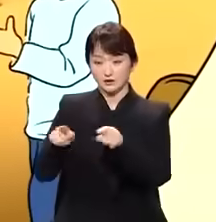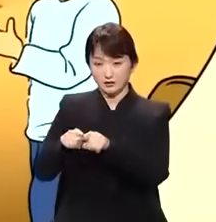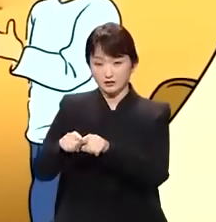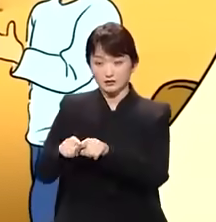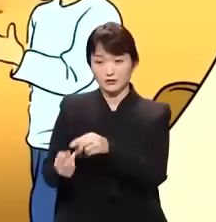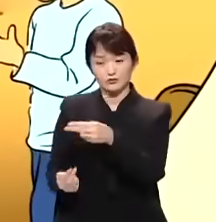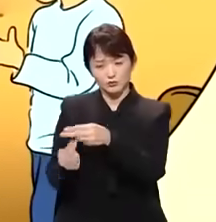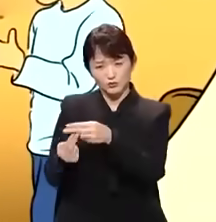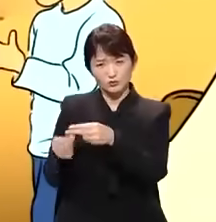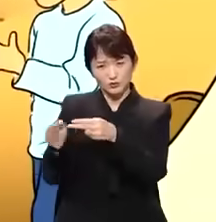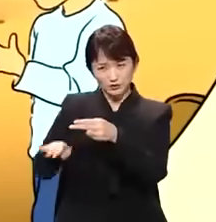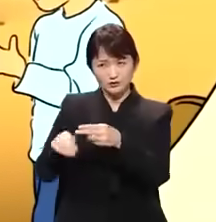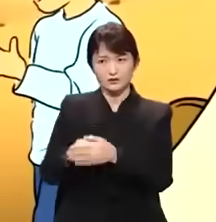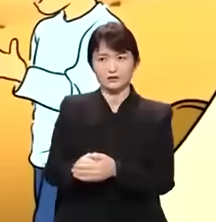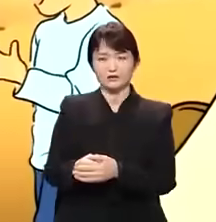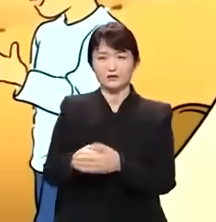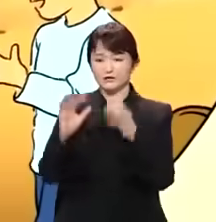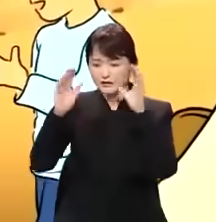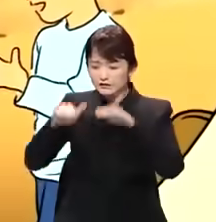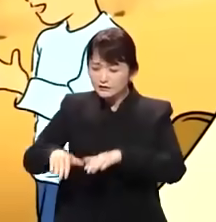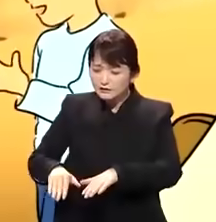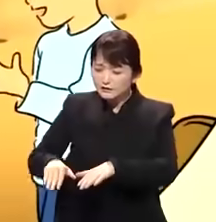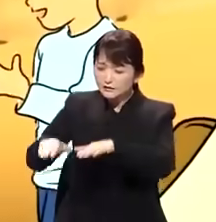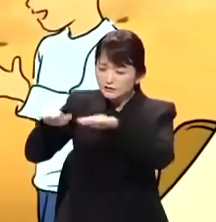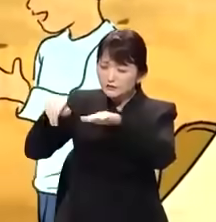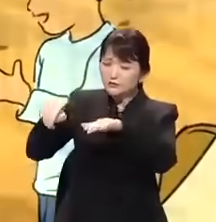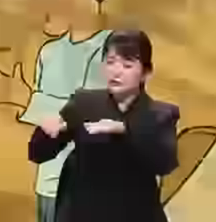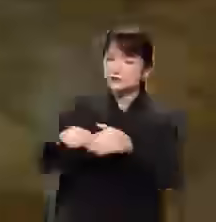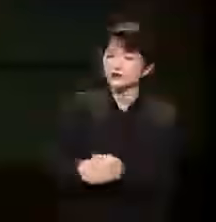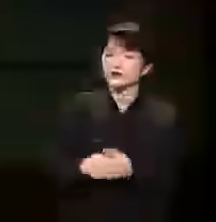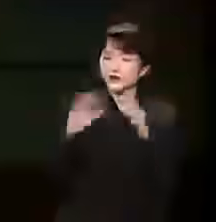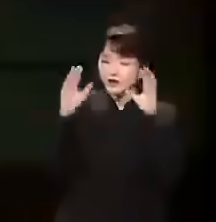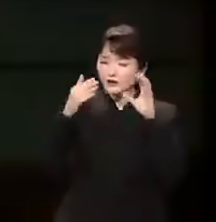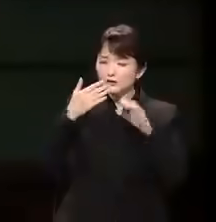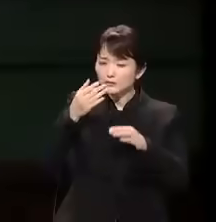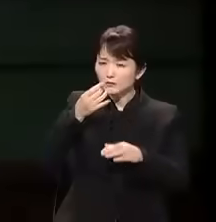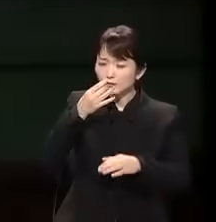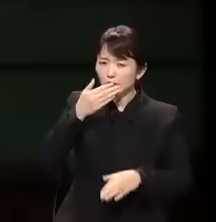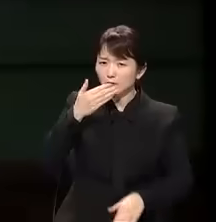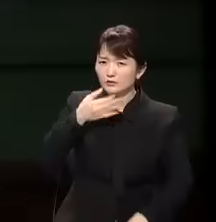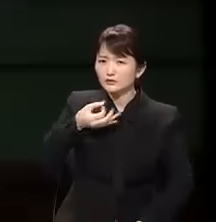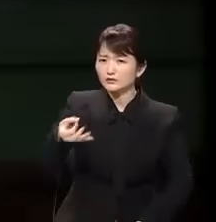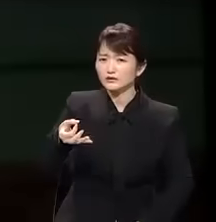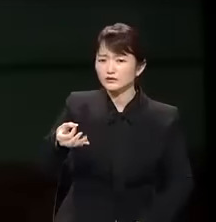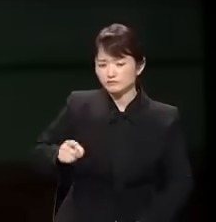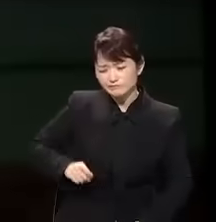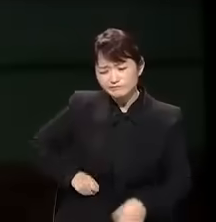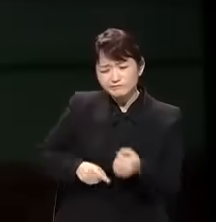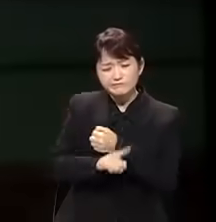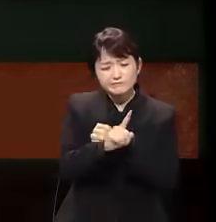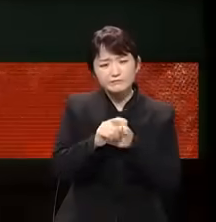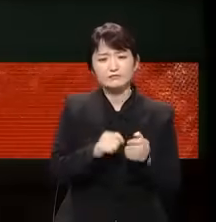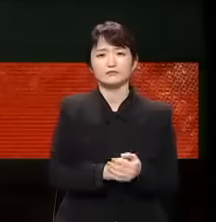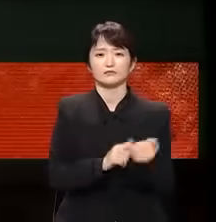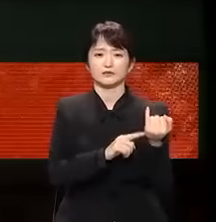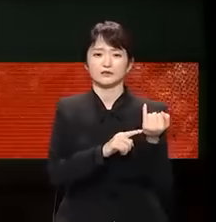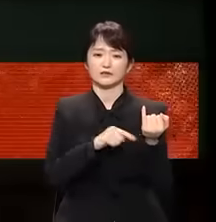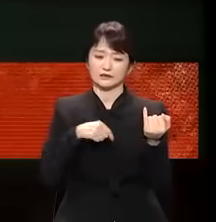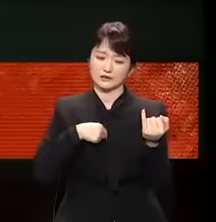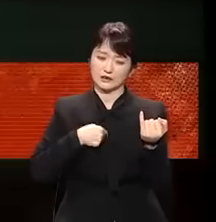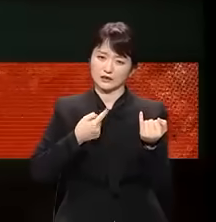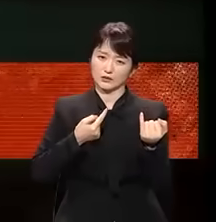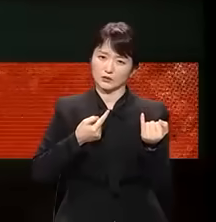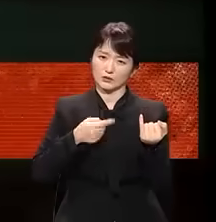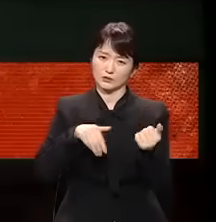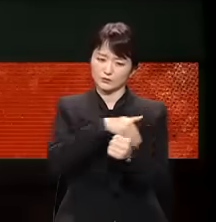이모 아니냐 애들 밥값에 왜 이렇게 인색하면 이런 입장입니다이 사연자는 그렇다 보니까이 괜히 자기가 혼자서 분위기 망치는 것